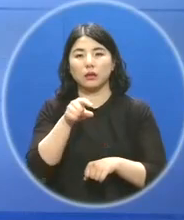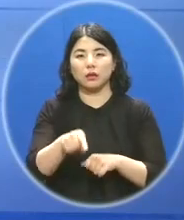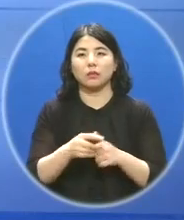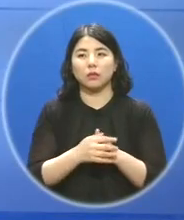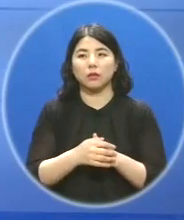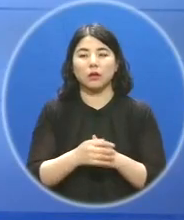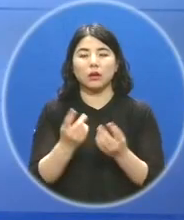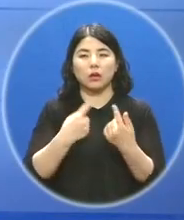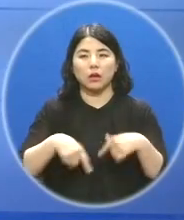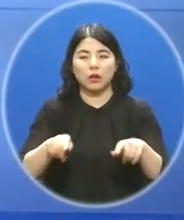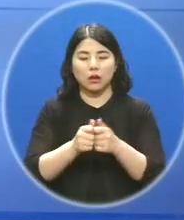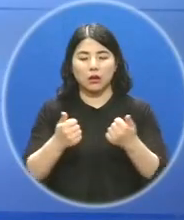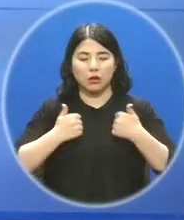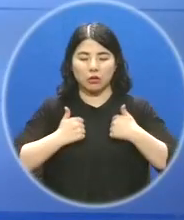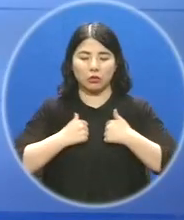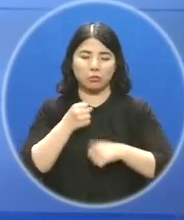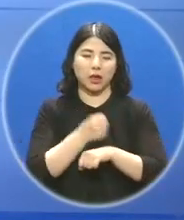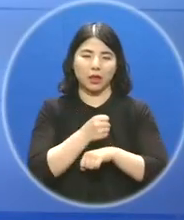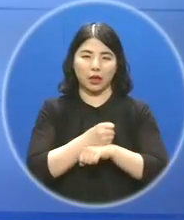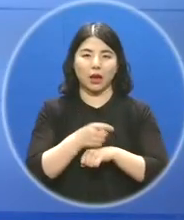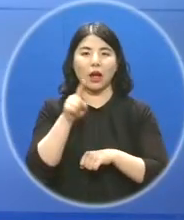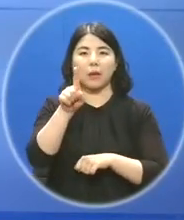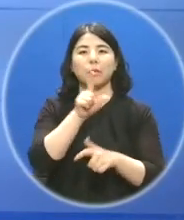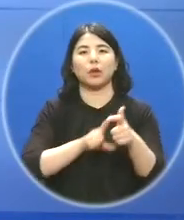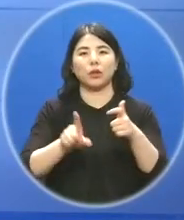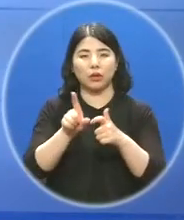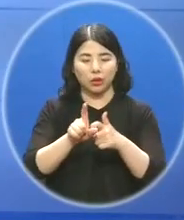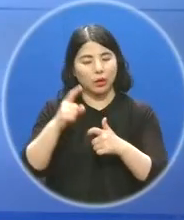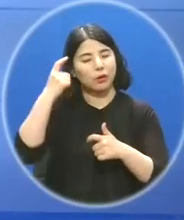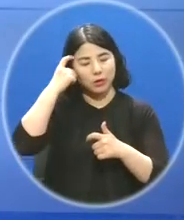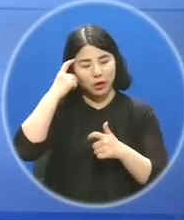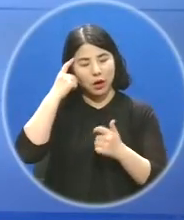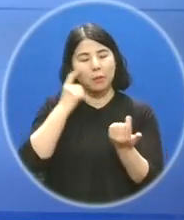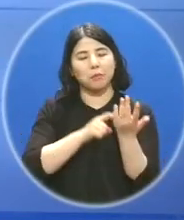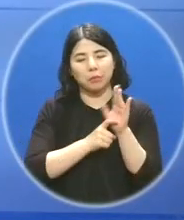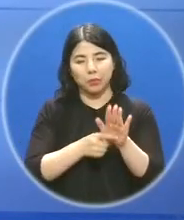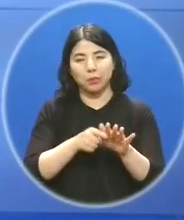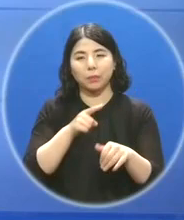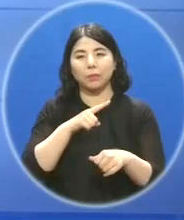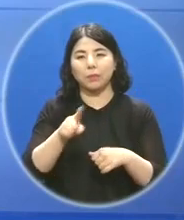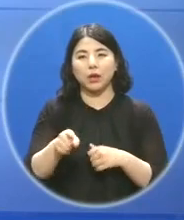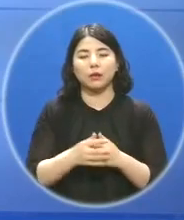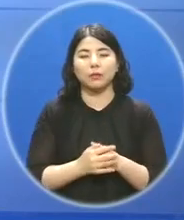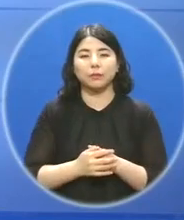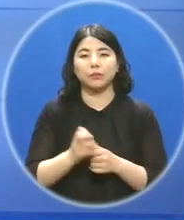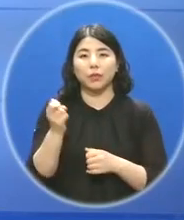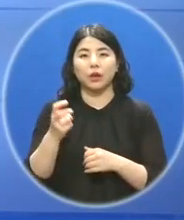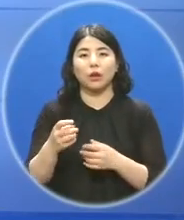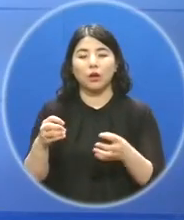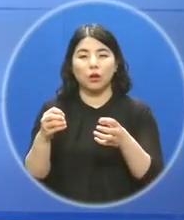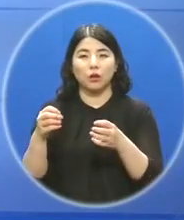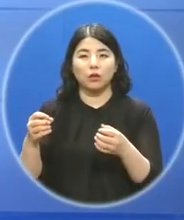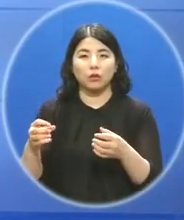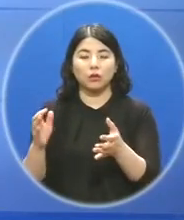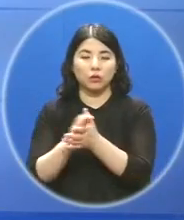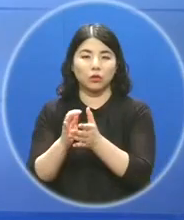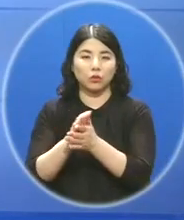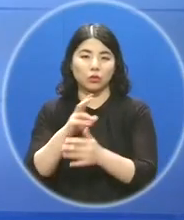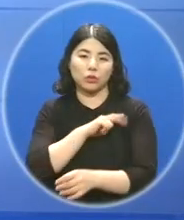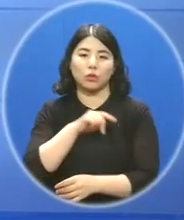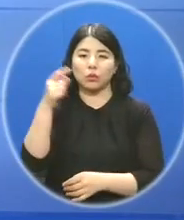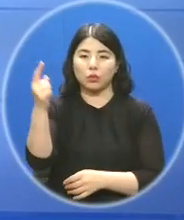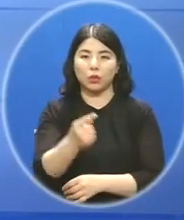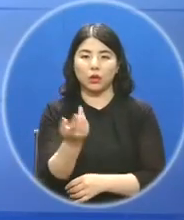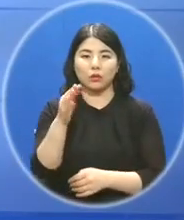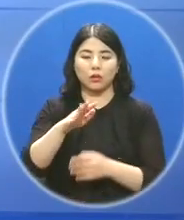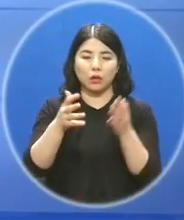같이 열심히 하겠다 해서 그것을 다시 한번 좀 환기시켜준다. 이렇게 좀 긍정적인 면이 있고요. 또 하나는 또 동료 의원으로서 왔는데 그 또